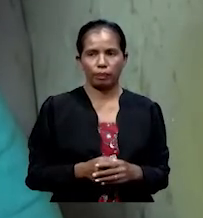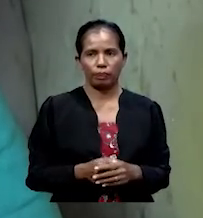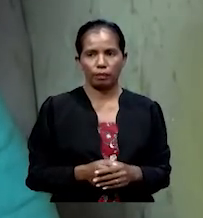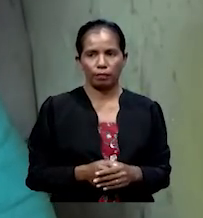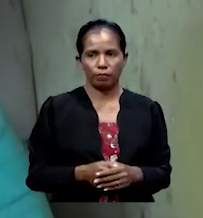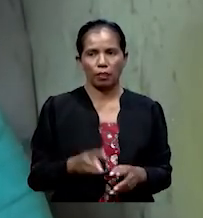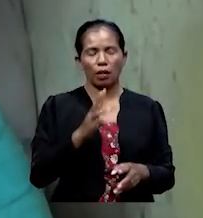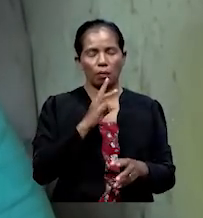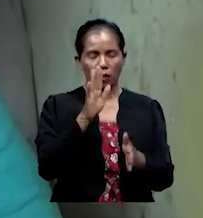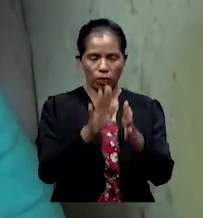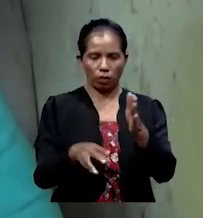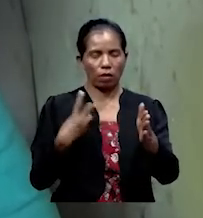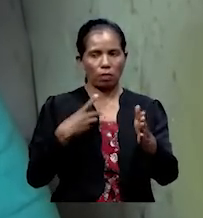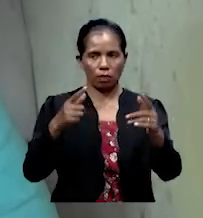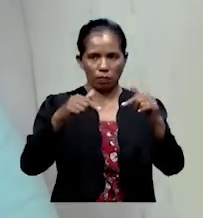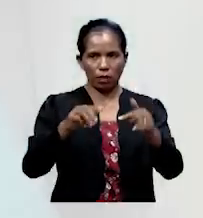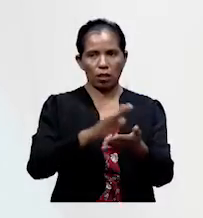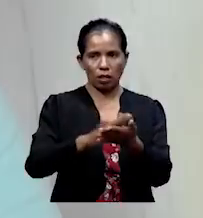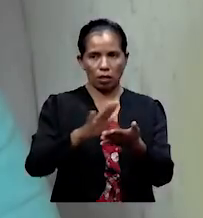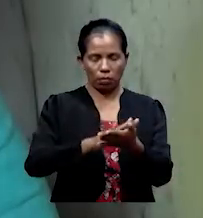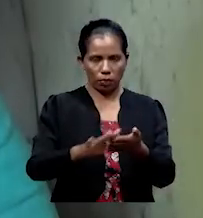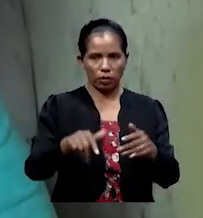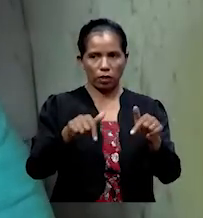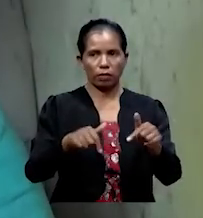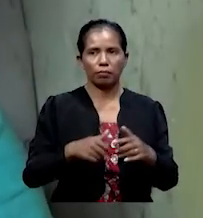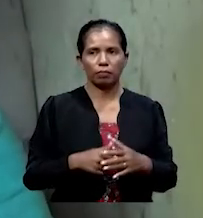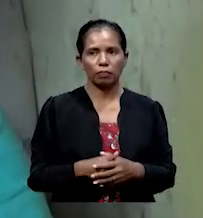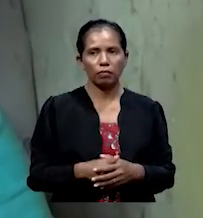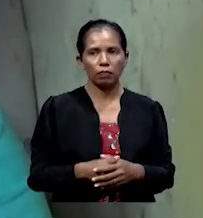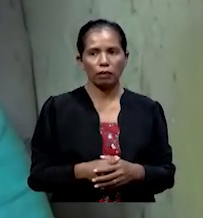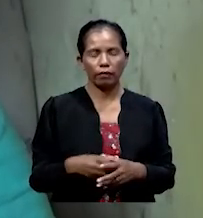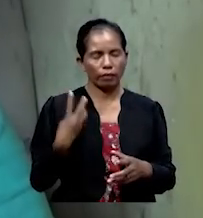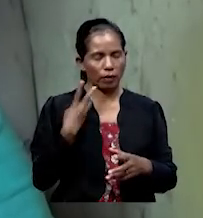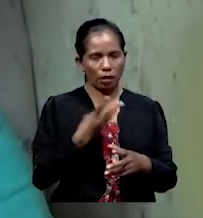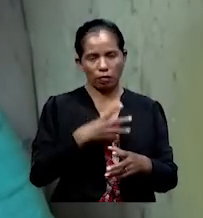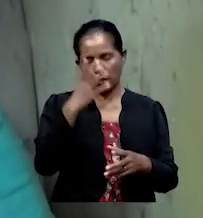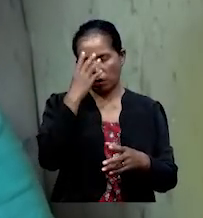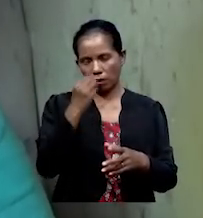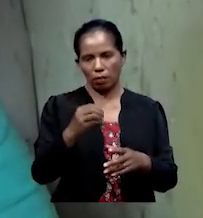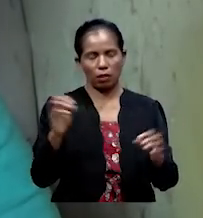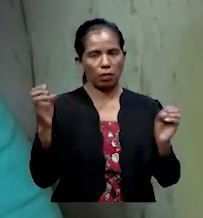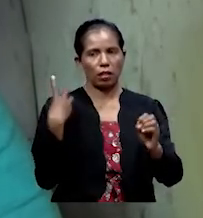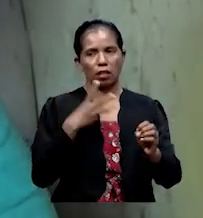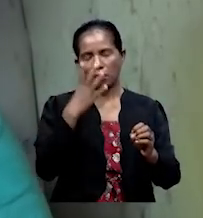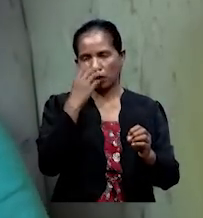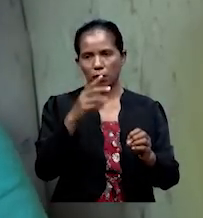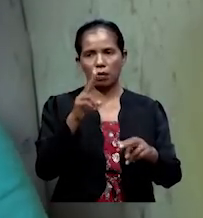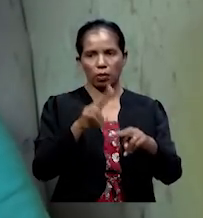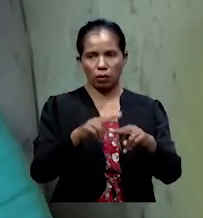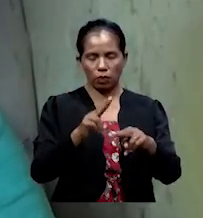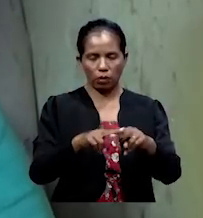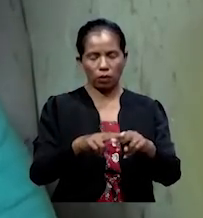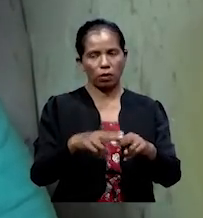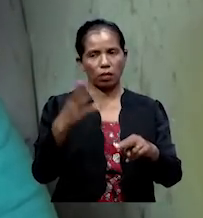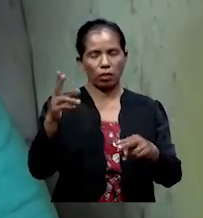be menus mah fonde ami tama vali meh odi amos hela. Amba to bay laba to bay de ansa amba tur he lima rekol